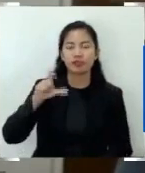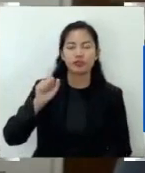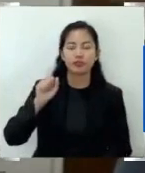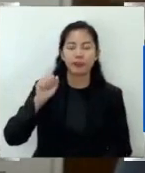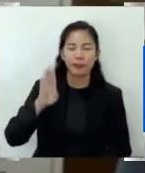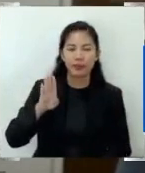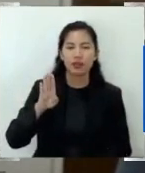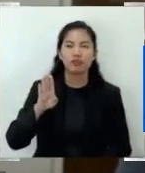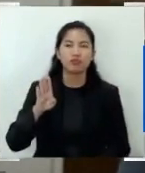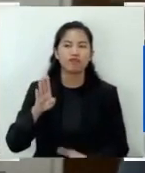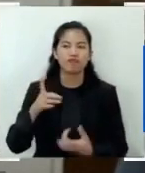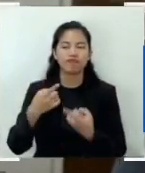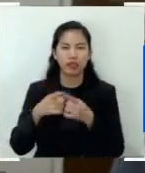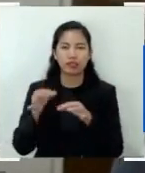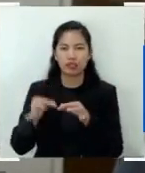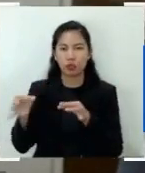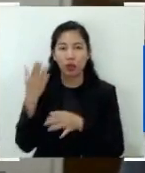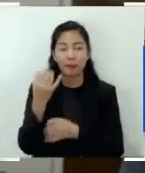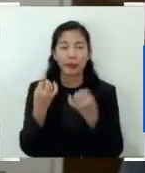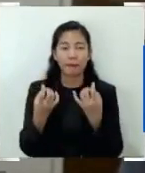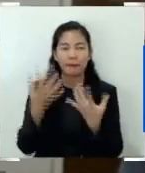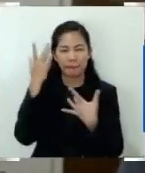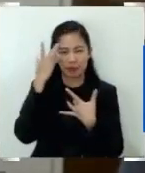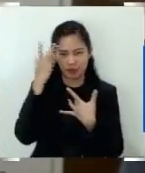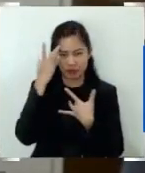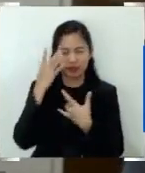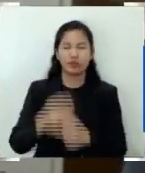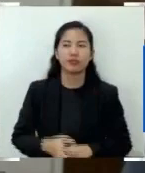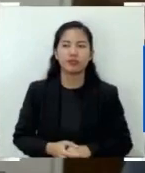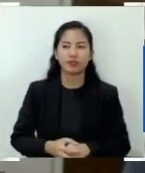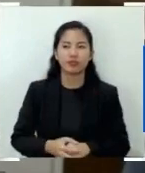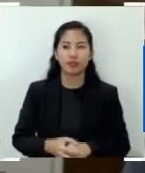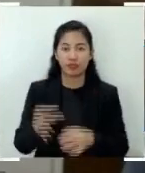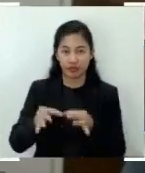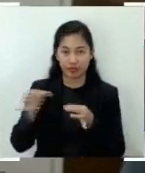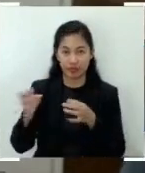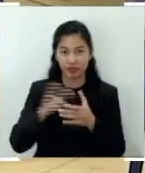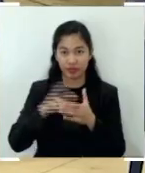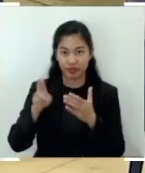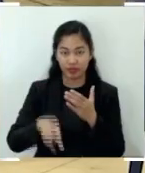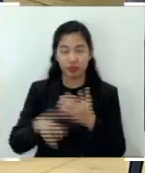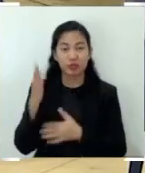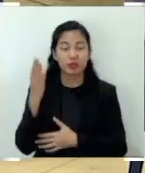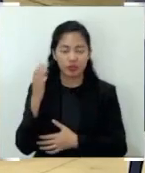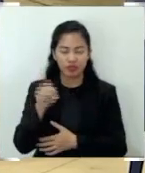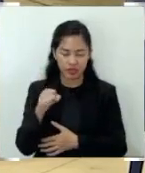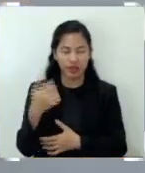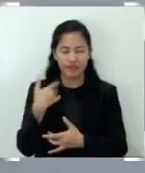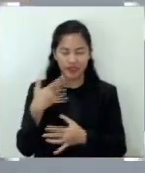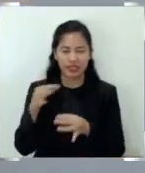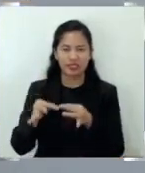na sinatanong kung madidelay ang ating laboratory test, syempre nadidelay po yung pag-report natin ng mga kaso. Sa datos ng